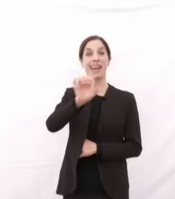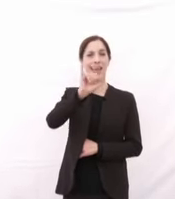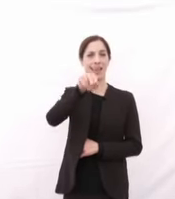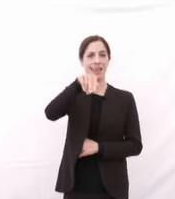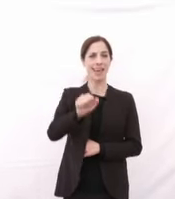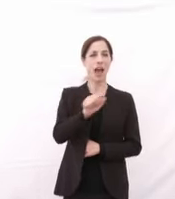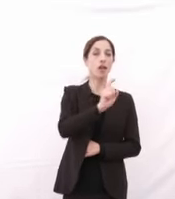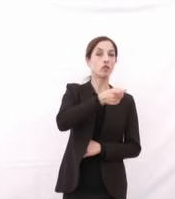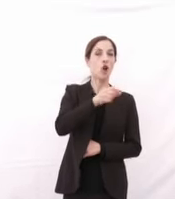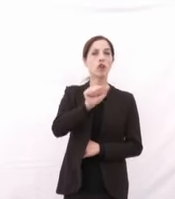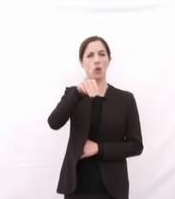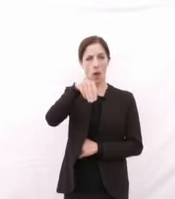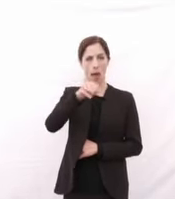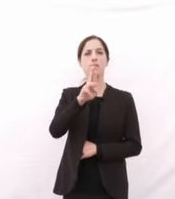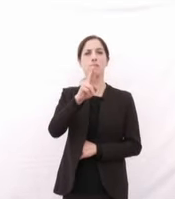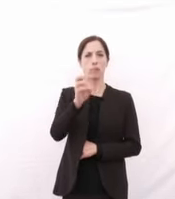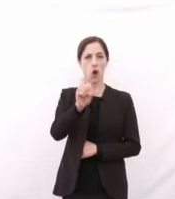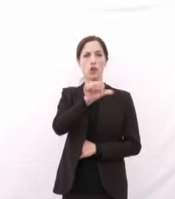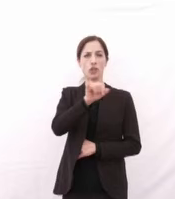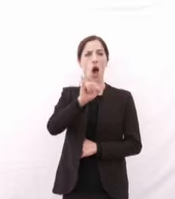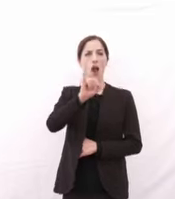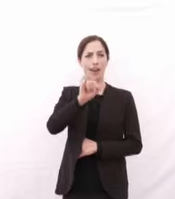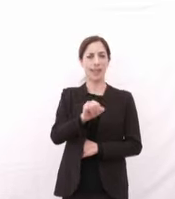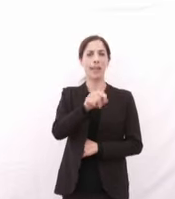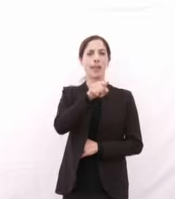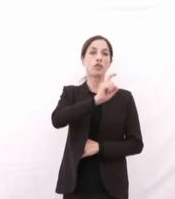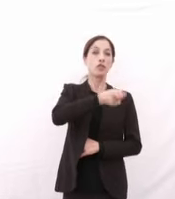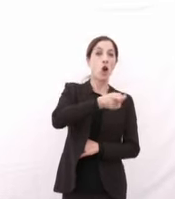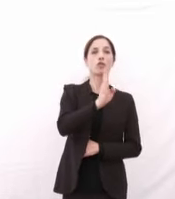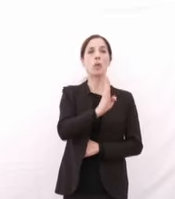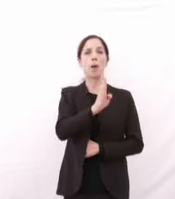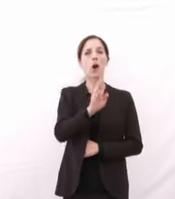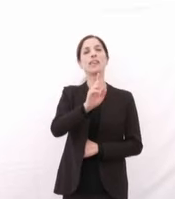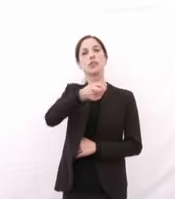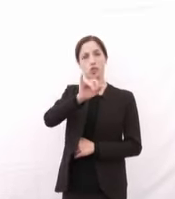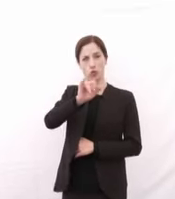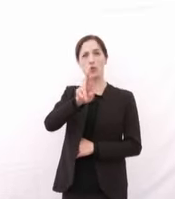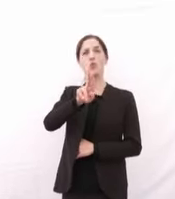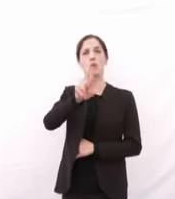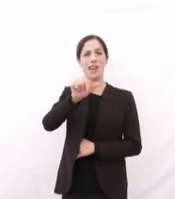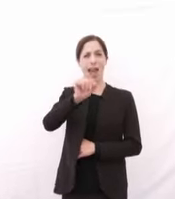Giorgio Ambrosoli. Giorgio Boris Giuliano.